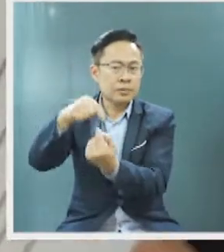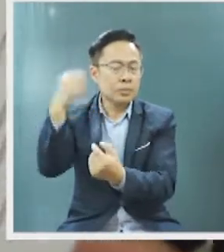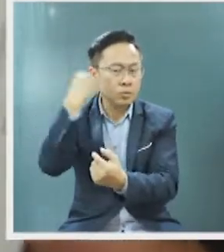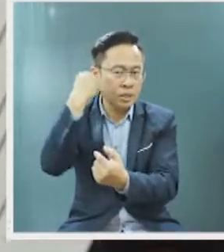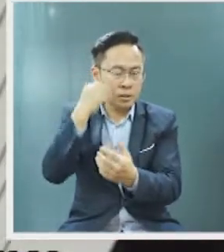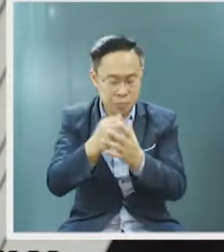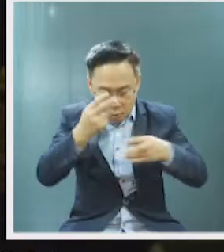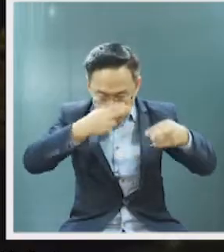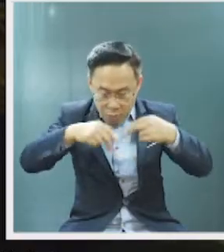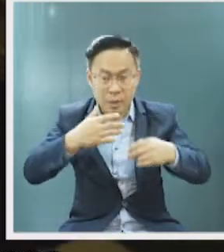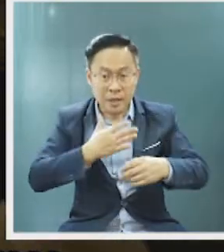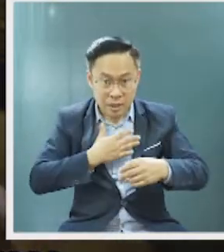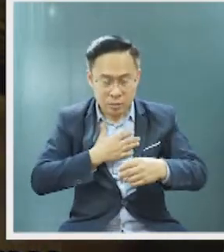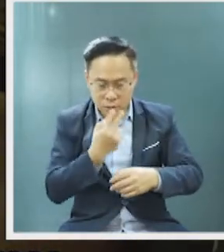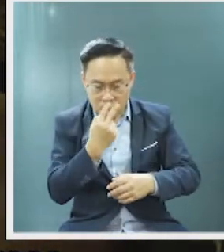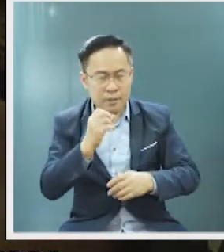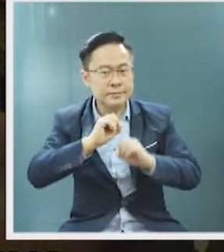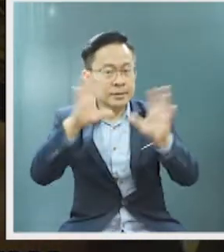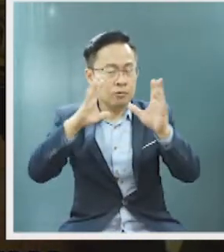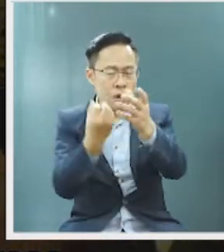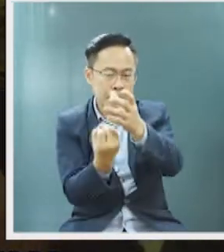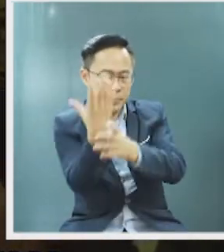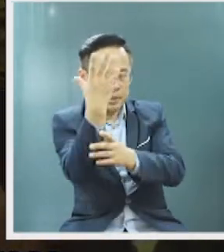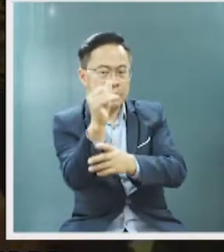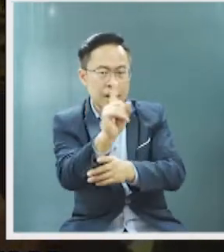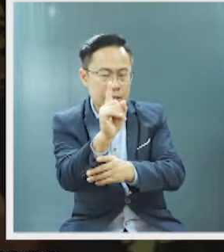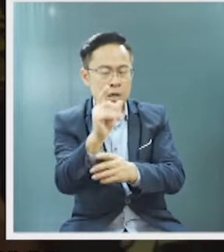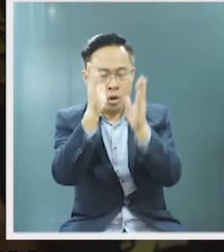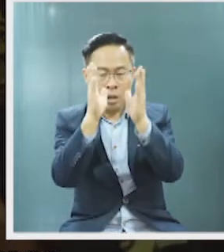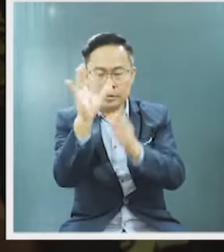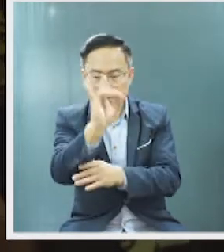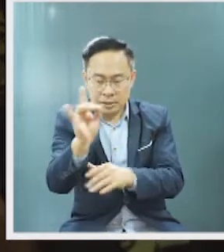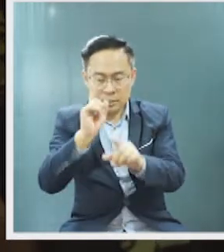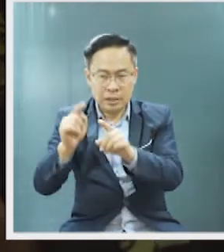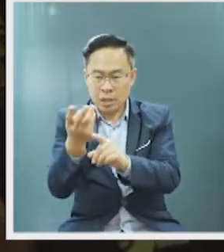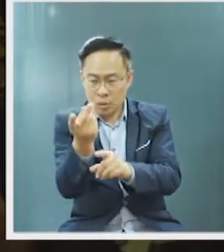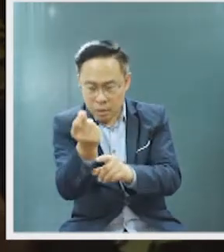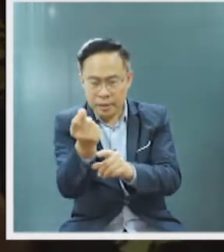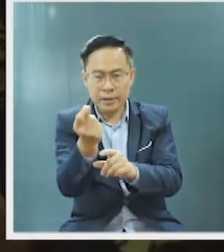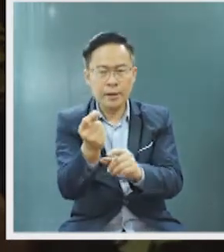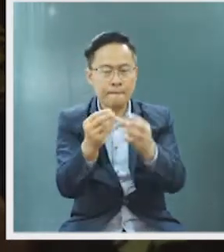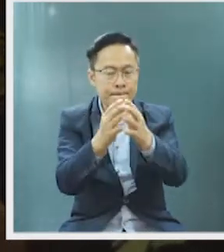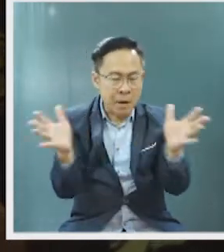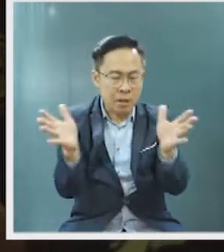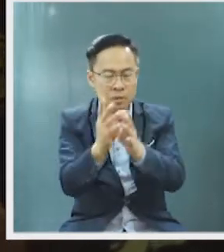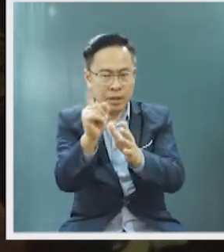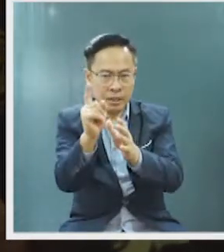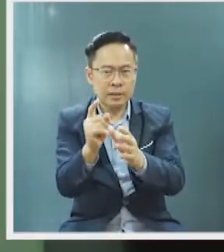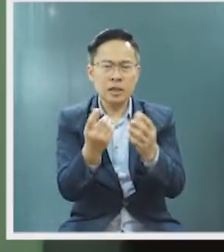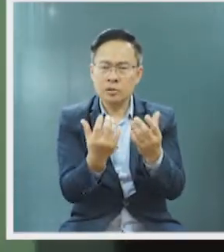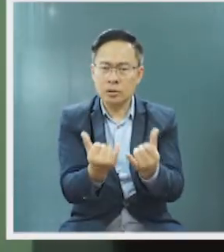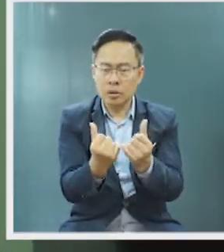ดูแลควบคุมมันจะมีประชากรพืชพันธุ์พืชพันธุ์สัตว์นานแน่นแค่ไหนไม่รู้ผมก็เลยคิดว่าเดี๋ยวนี้มันมีการพัฒนามากกว่